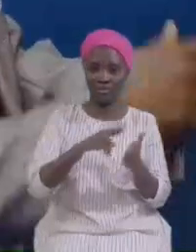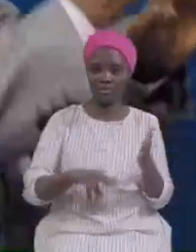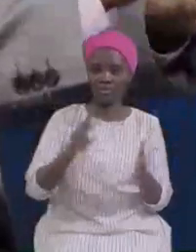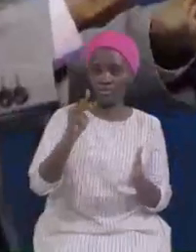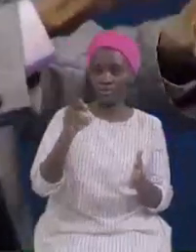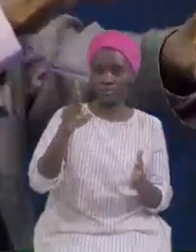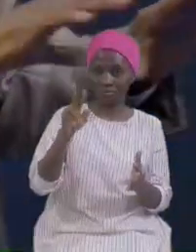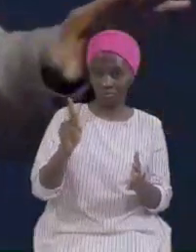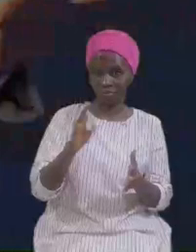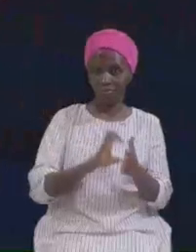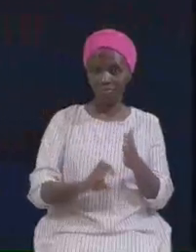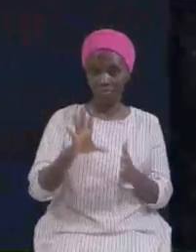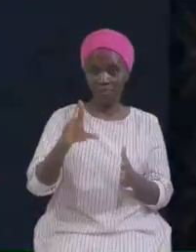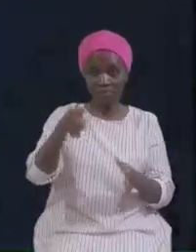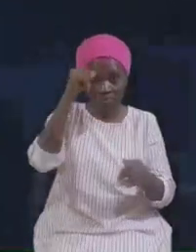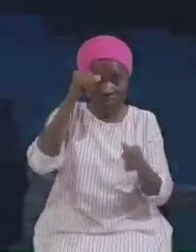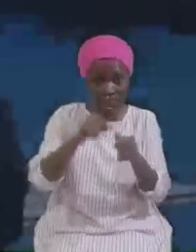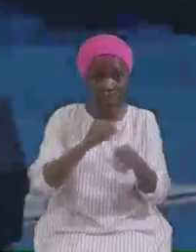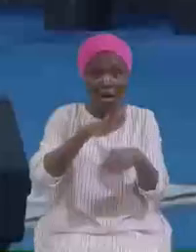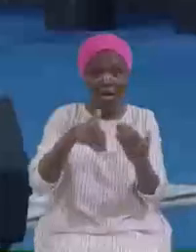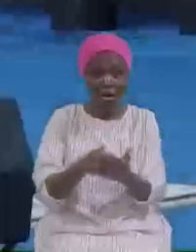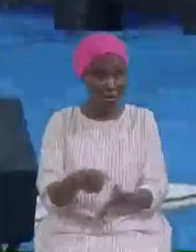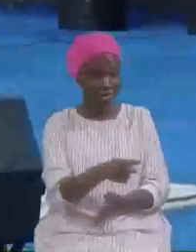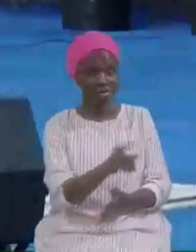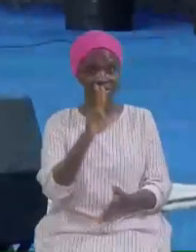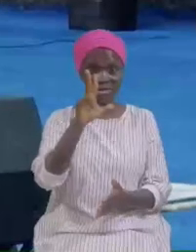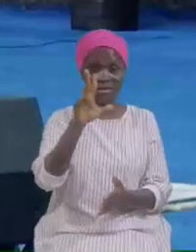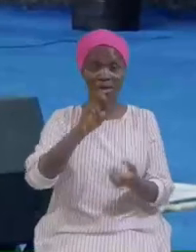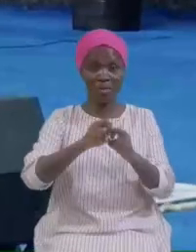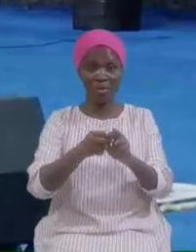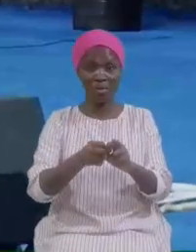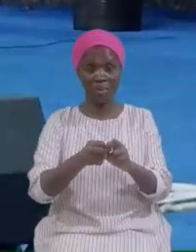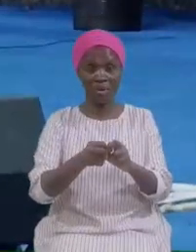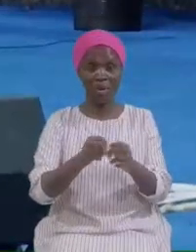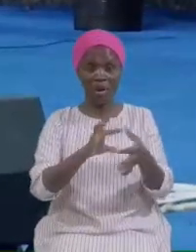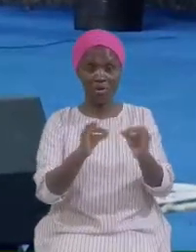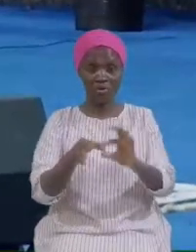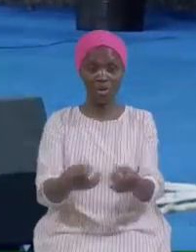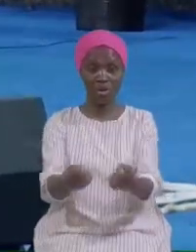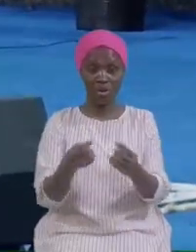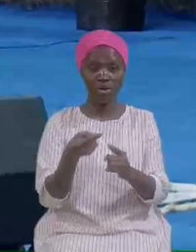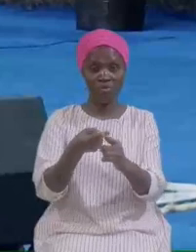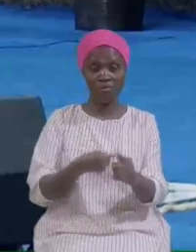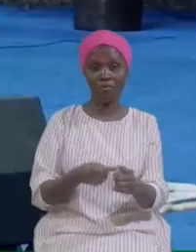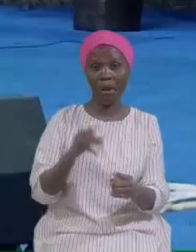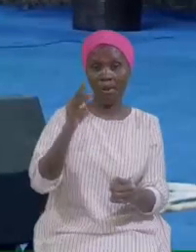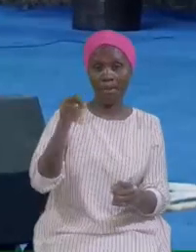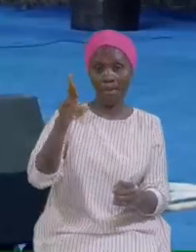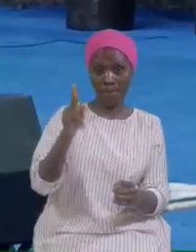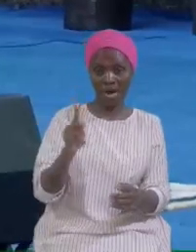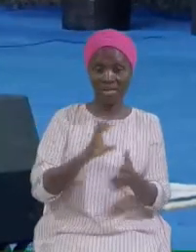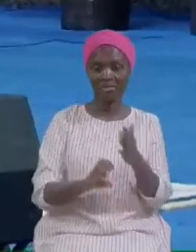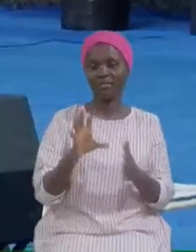Marc 5, vous rappelez, ces trois cas-là viennent de Marc chapitre 5. Marc